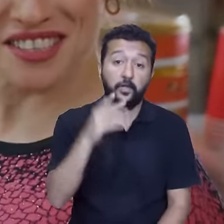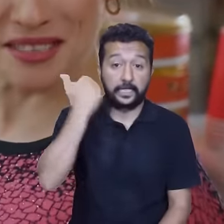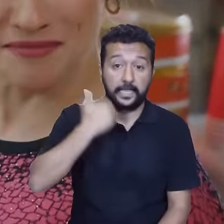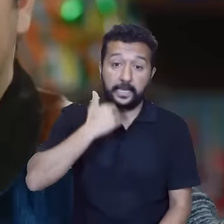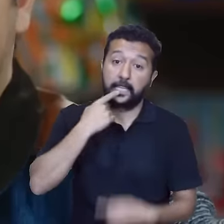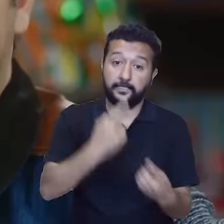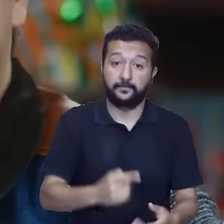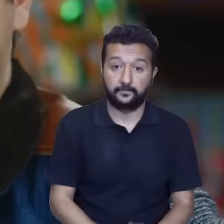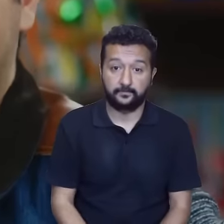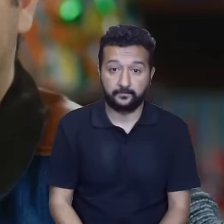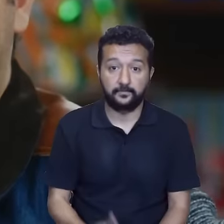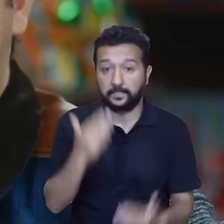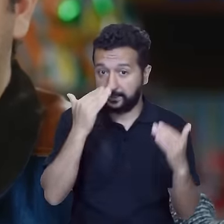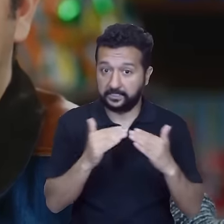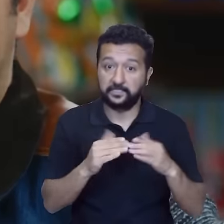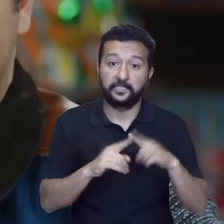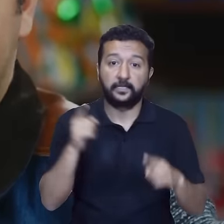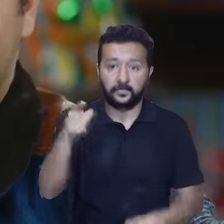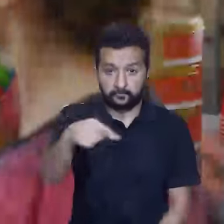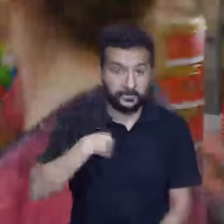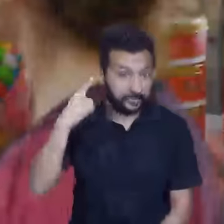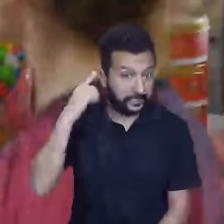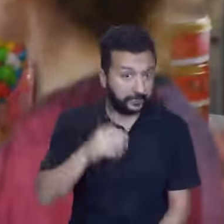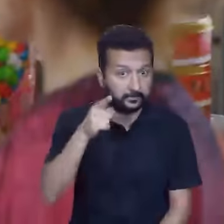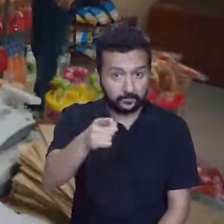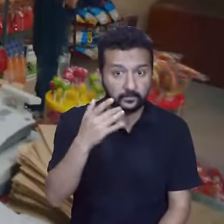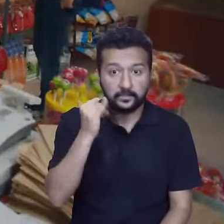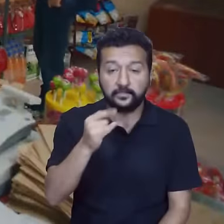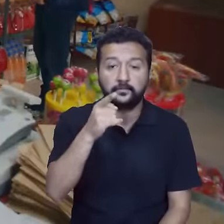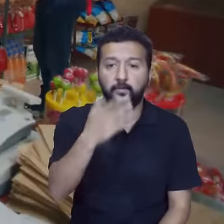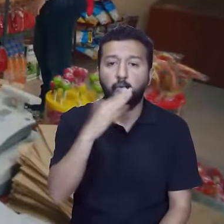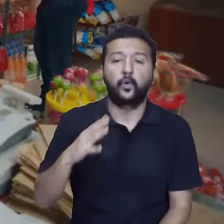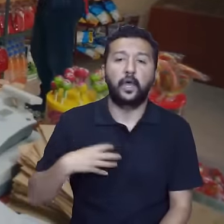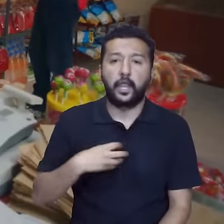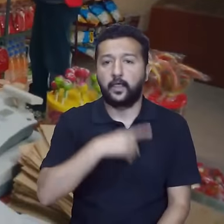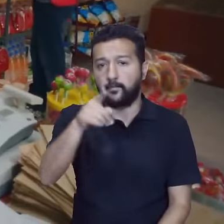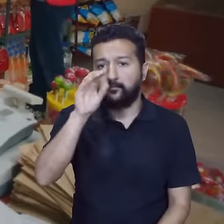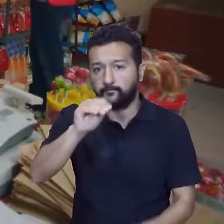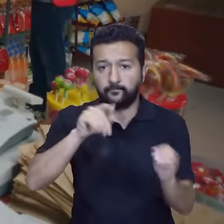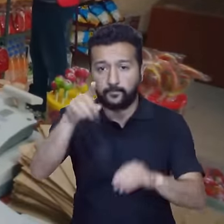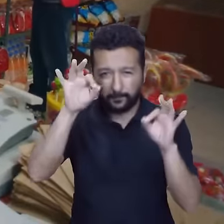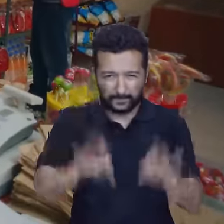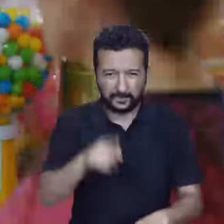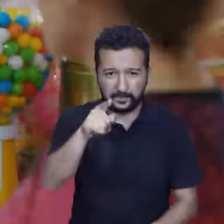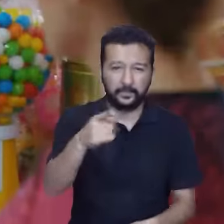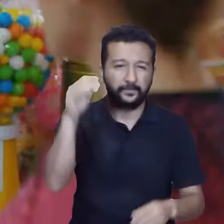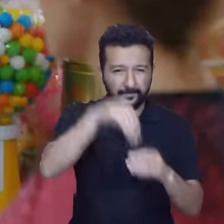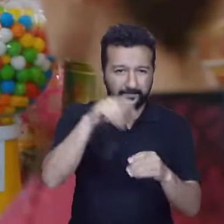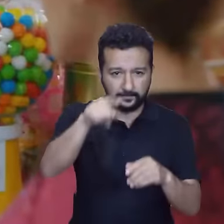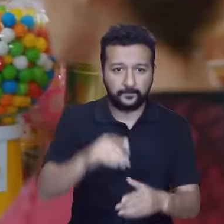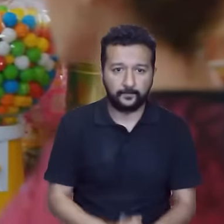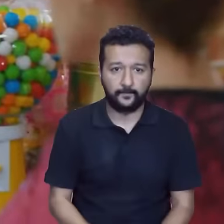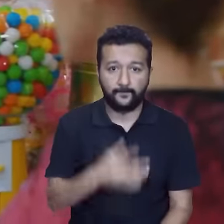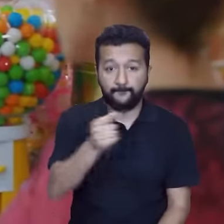görenlerin yalancısıyım. Yakışır Tarık. Sen bizi mi dinliyorsun haytan? Yok anne bu rafları böyle... Şey başlarım yok. Şimdi senin rafından bafından